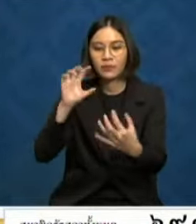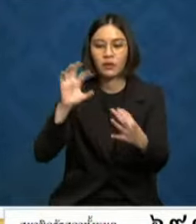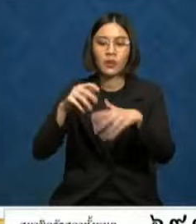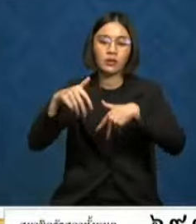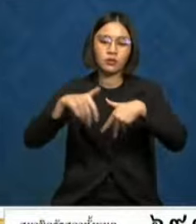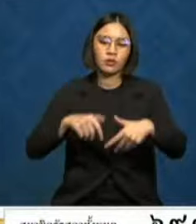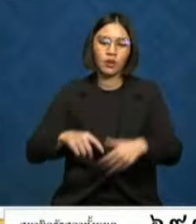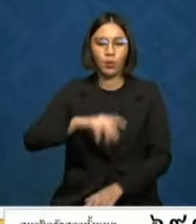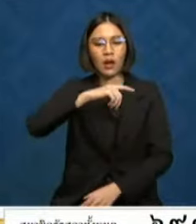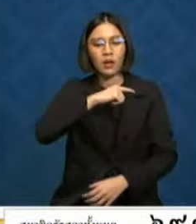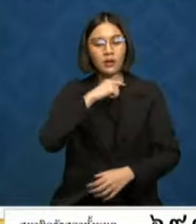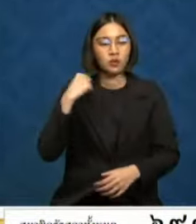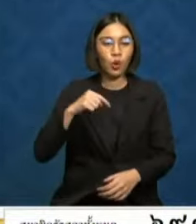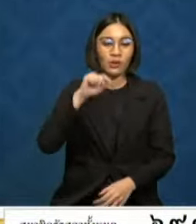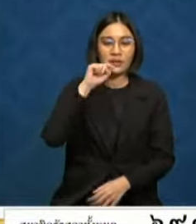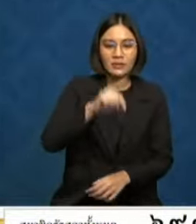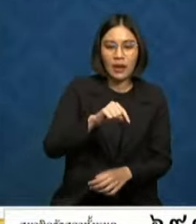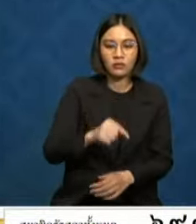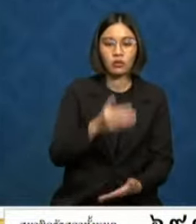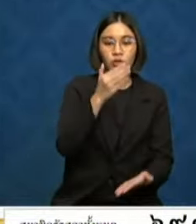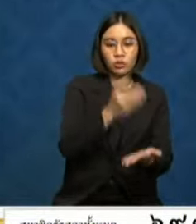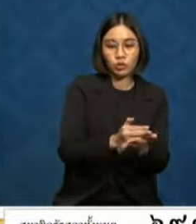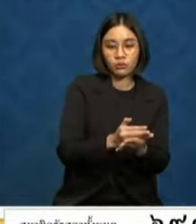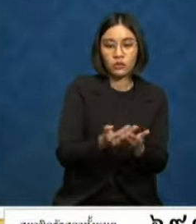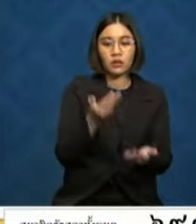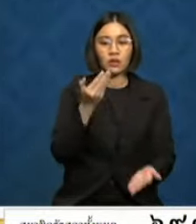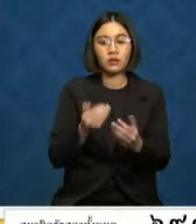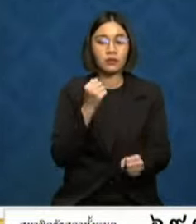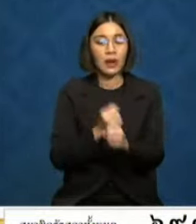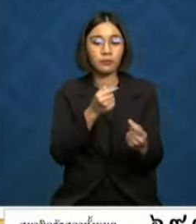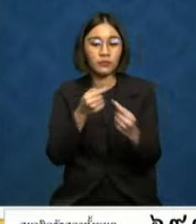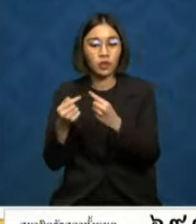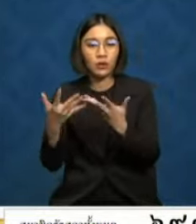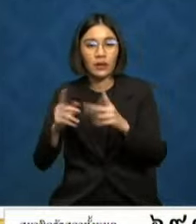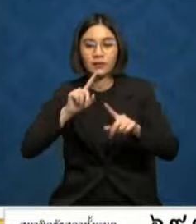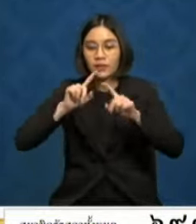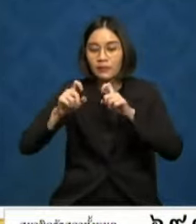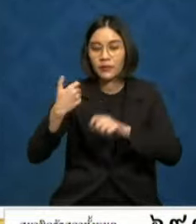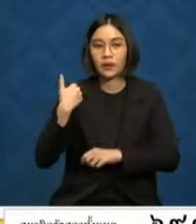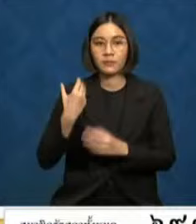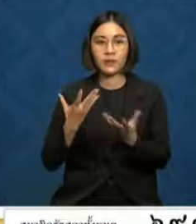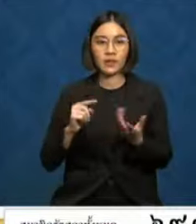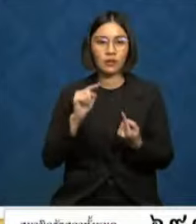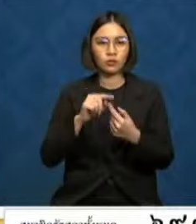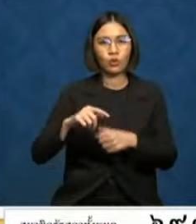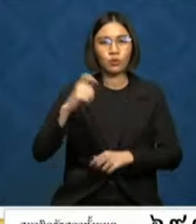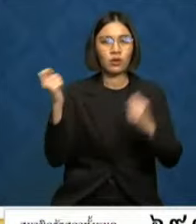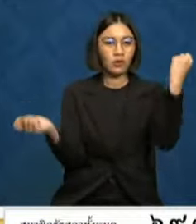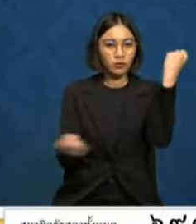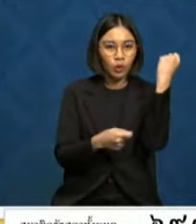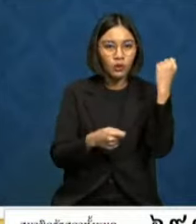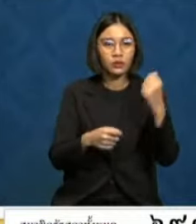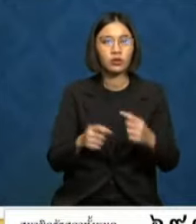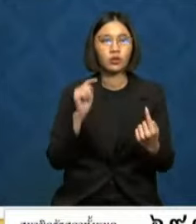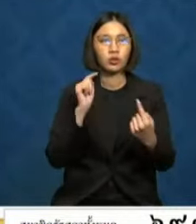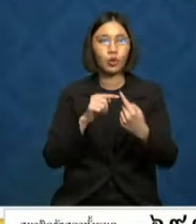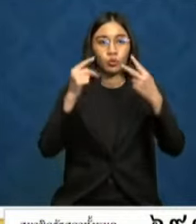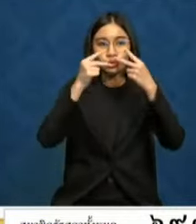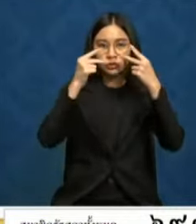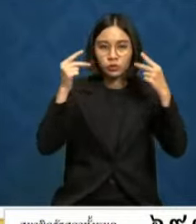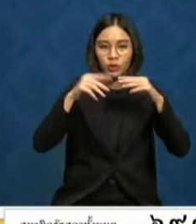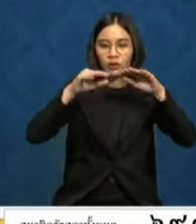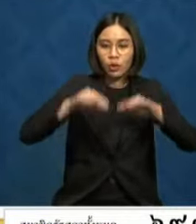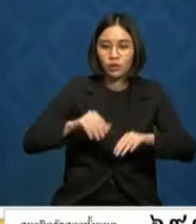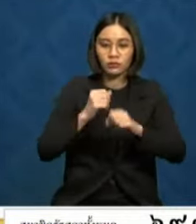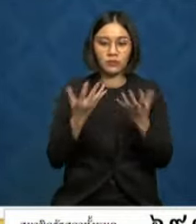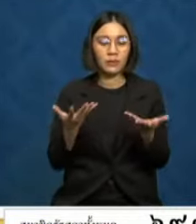ารชีวิตควรหยุดหรือไปต่อก็ปรากฏว่ามีการถามว่าโทษประหารชีวิตนั้นจะทำให้คดีอาชญากรรมล